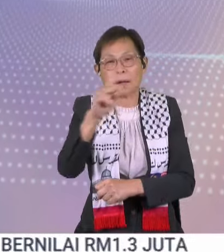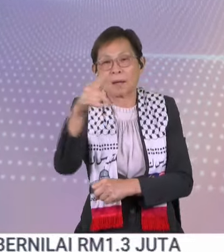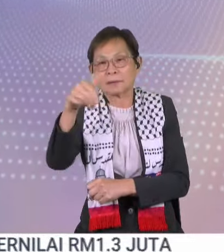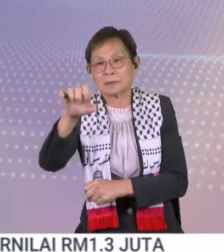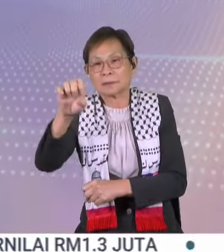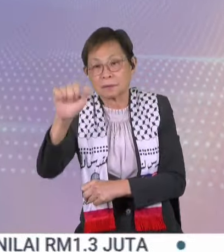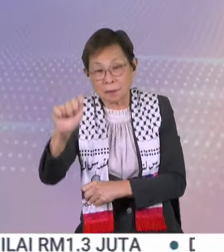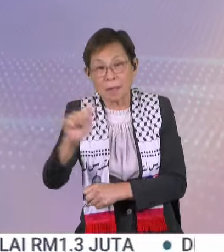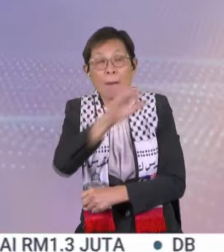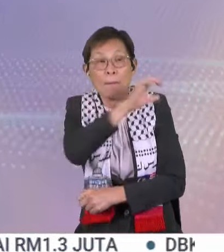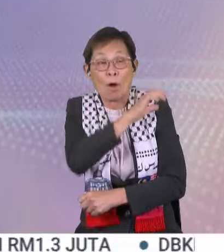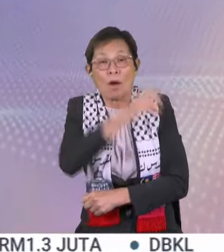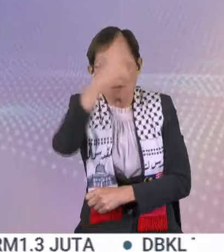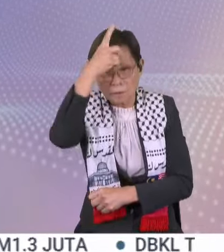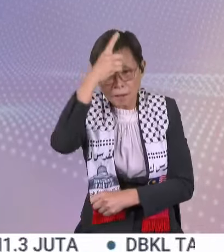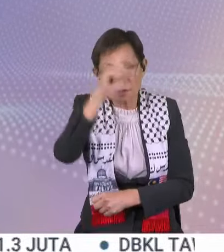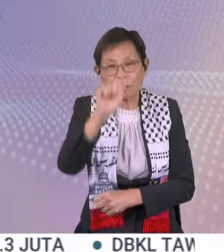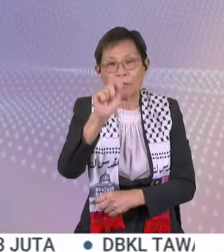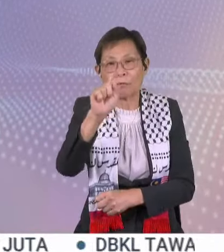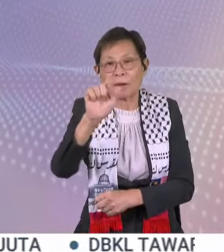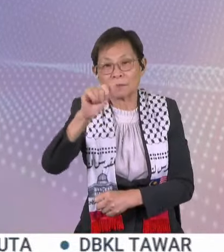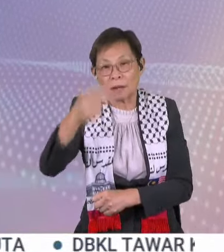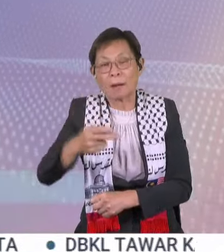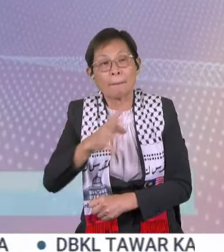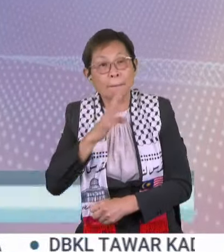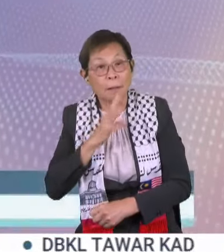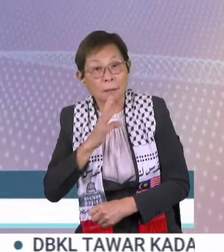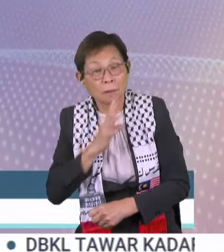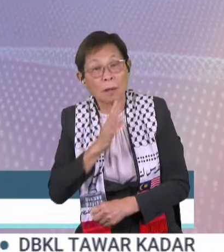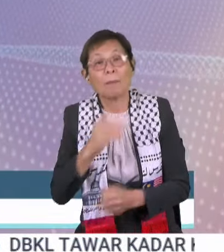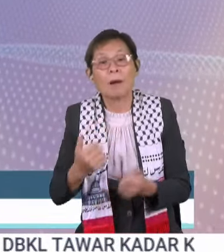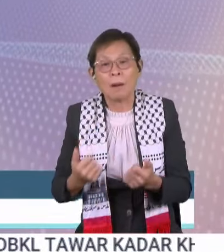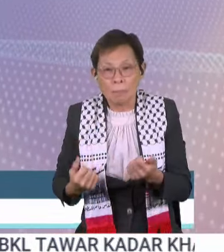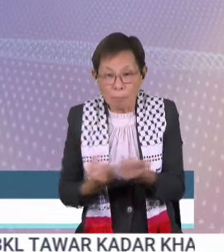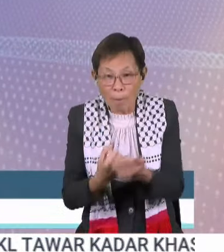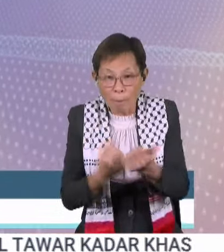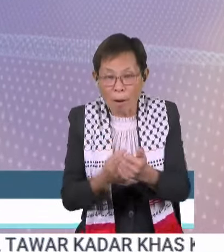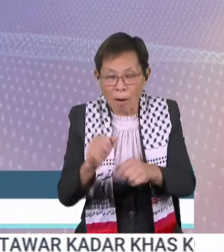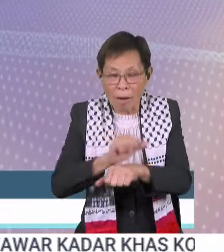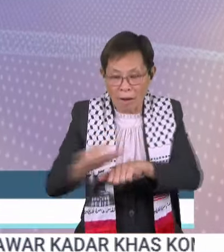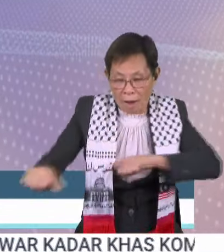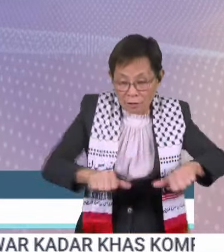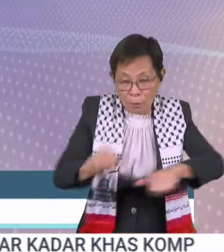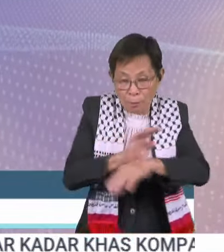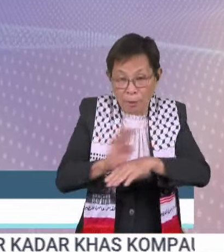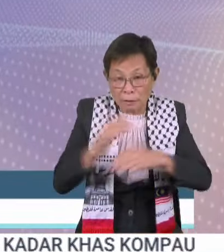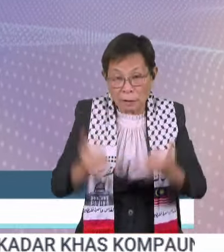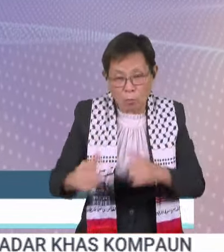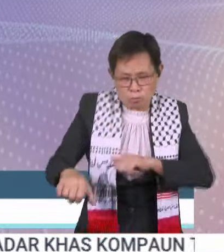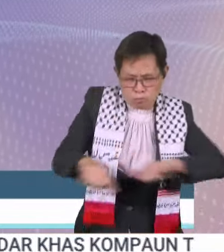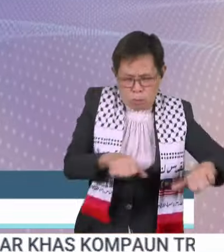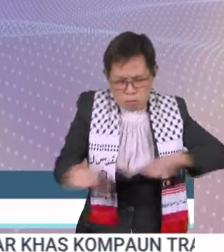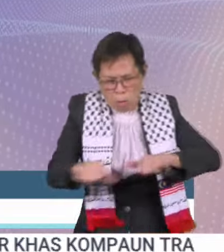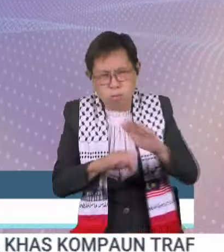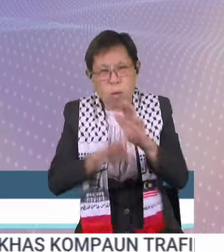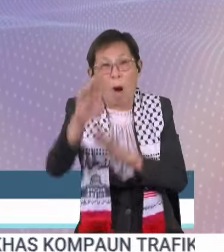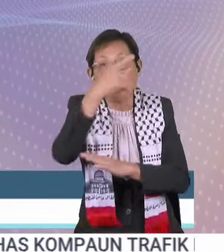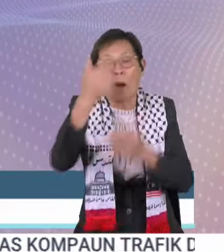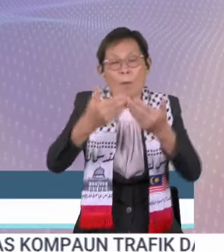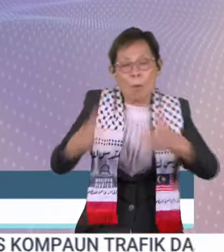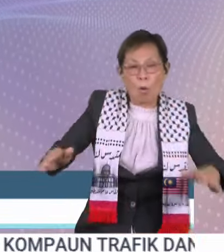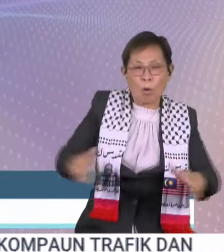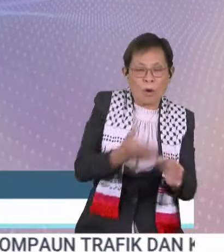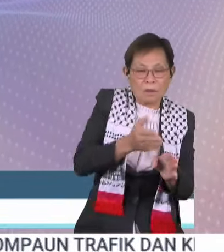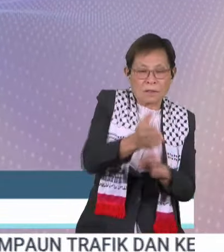Berhad Angkasa, Datuk Seri Fatah Abdullah berkata, ia didorong aktiviti perniagaan yang kembali rancak selepas pembukaan